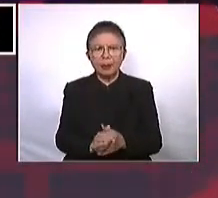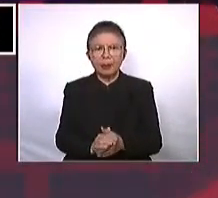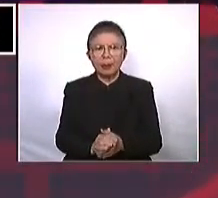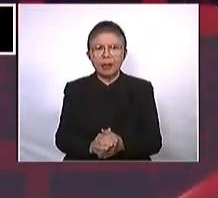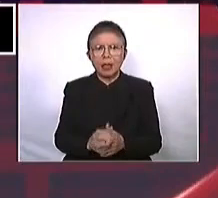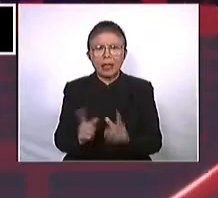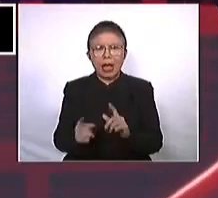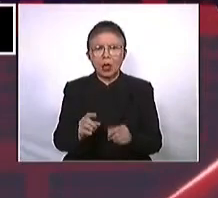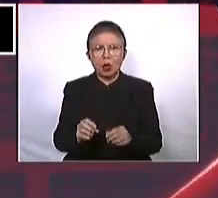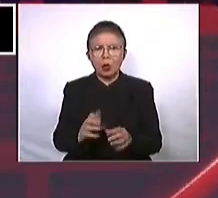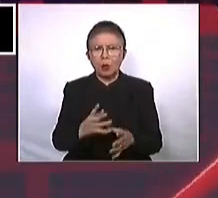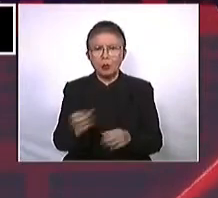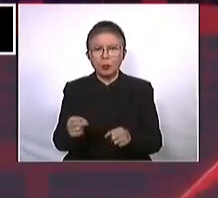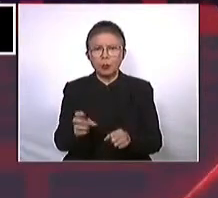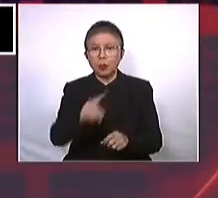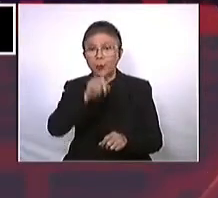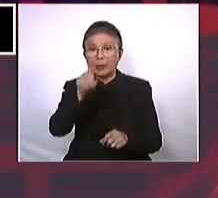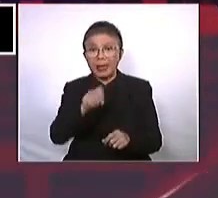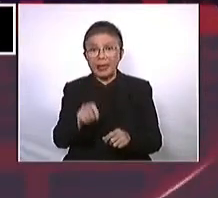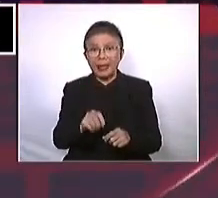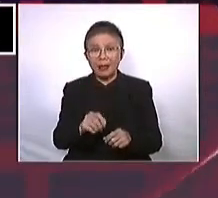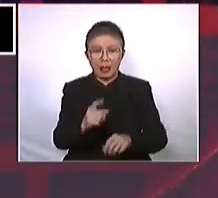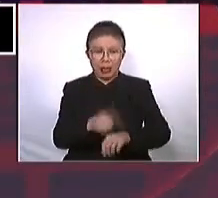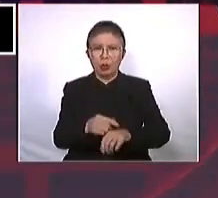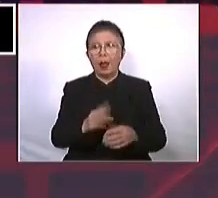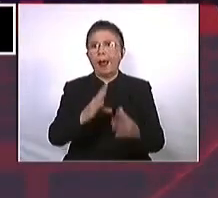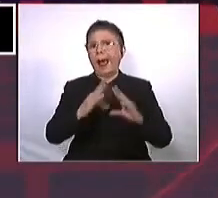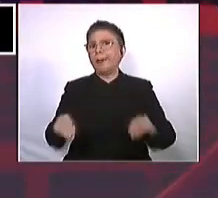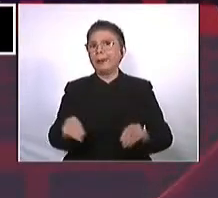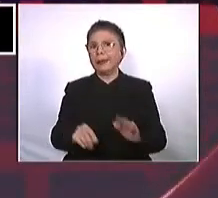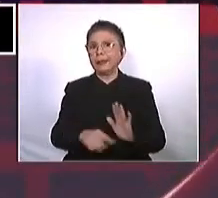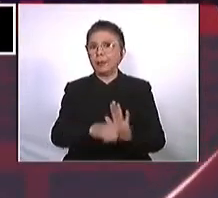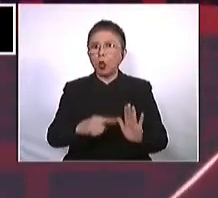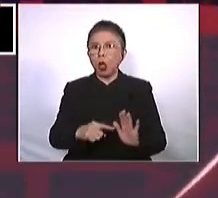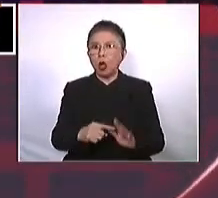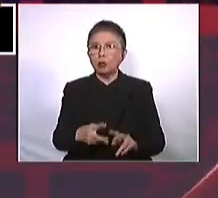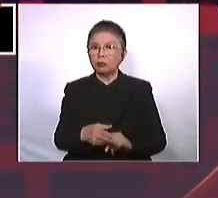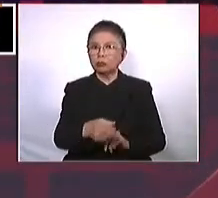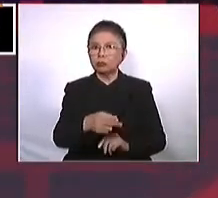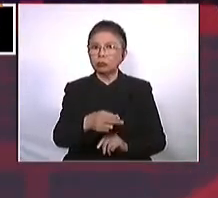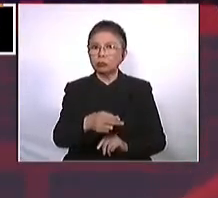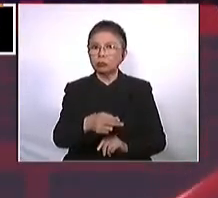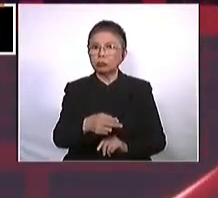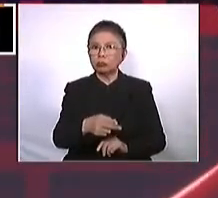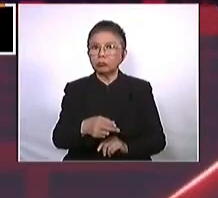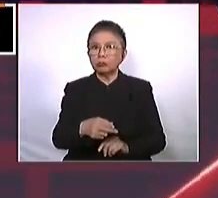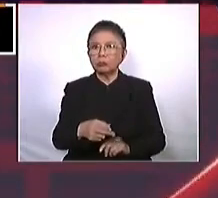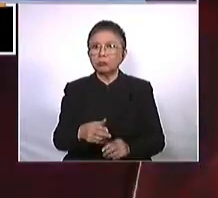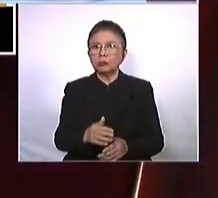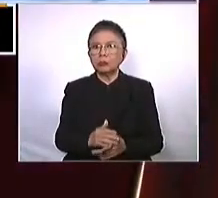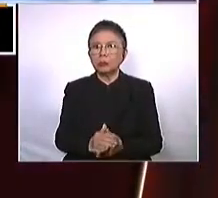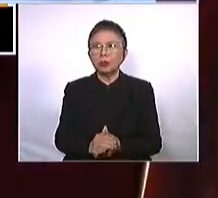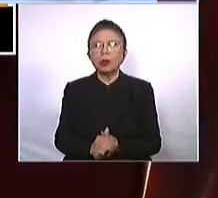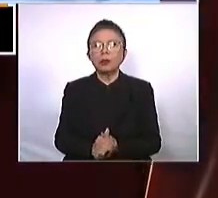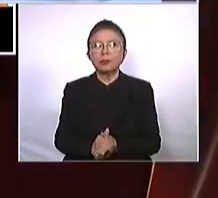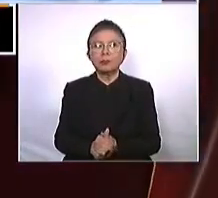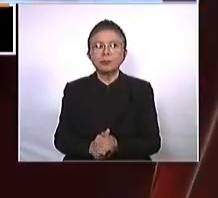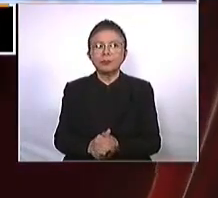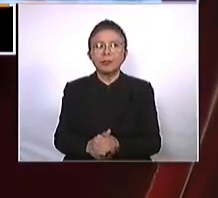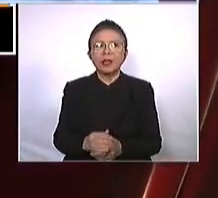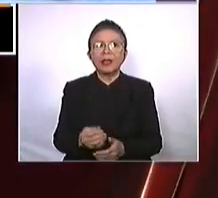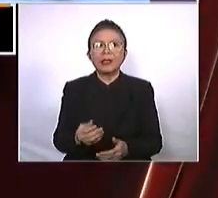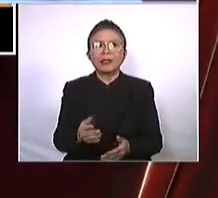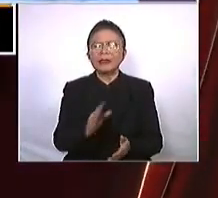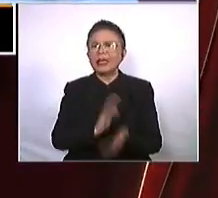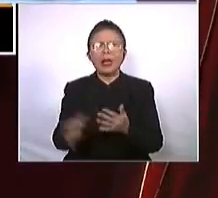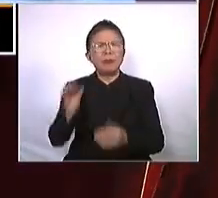Kalau Anda menggunakan untuk bertanya, waktu akan habis. Tidak apa-apa? Tidak apa-apa karena saya tidak